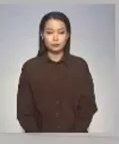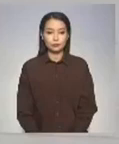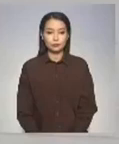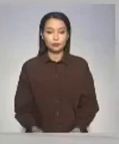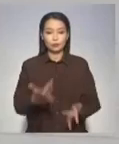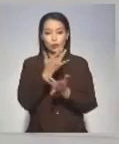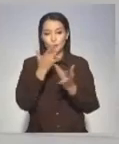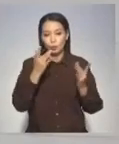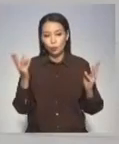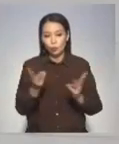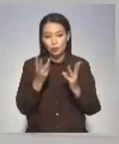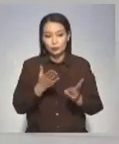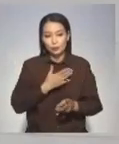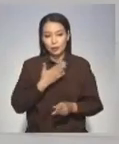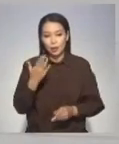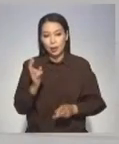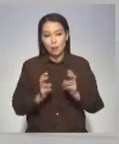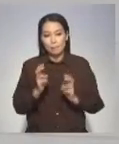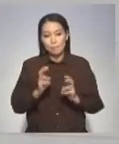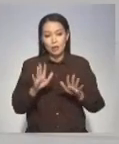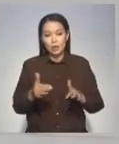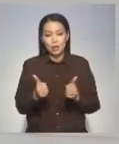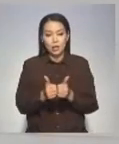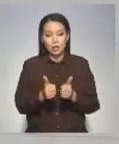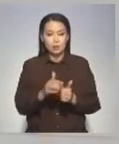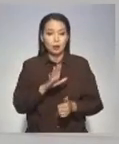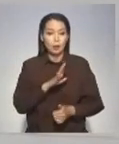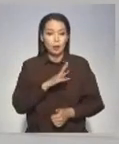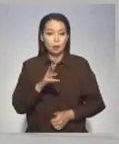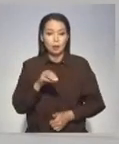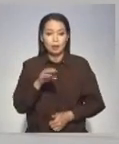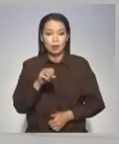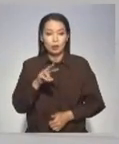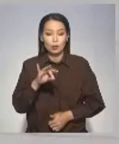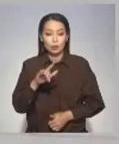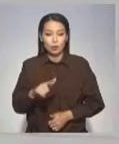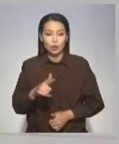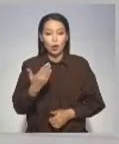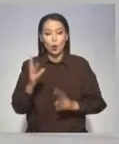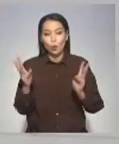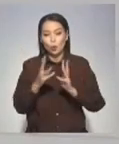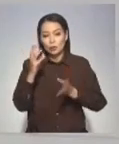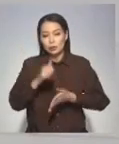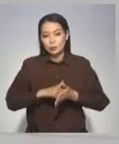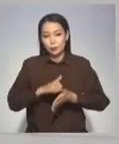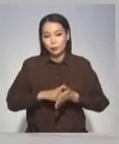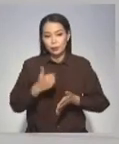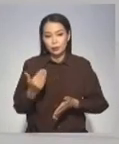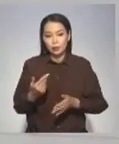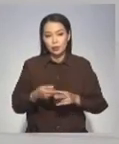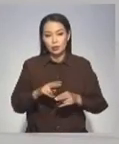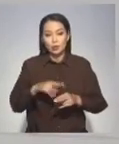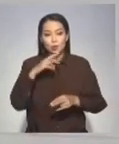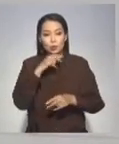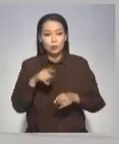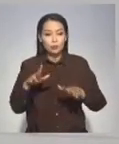Соңғы өрт бізде металлург бау-бақшасында болған. Өрттің себебі бізде ол қоқысты